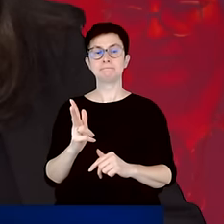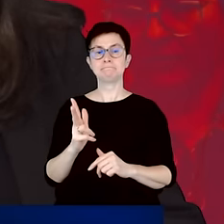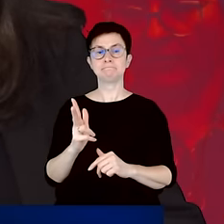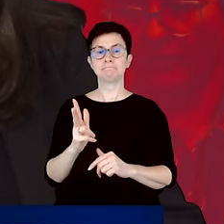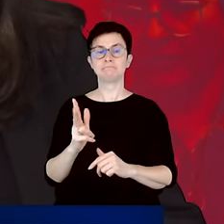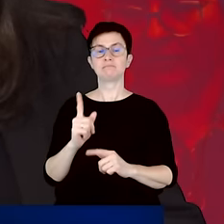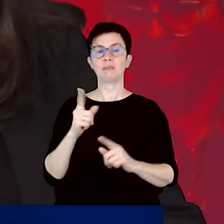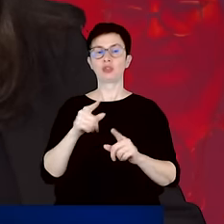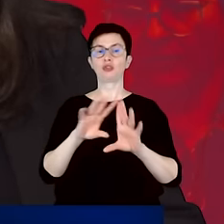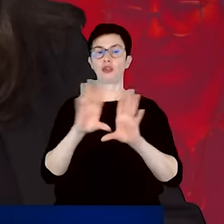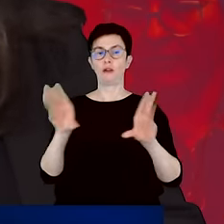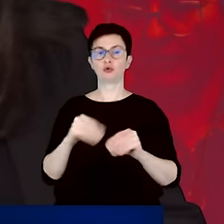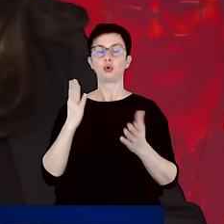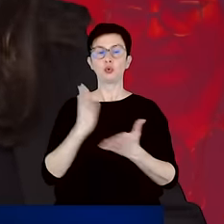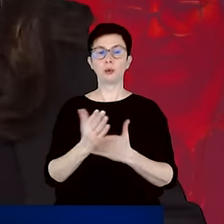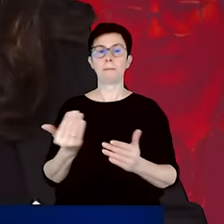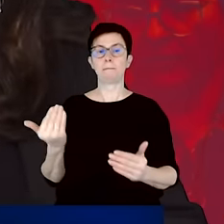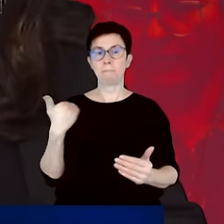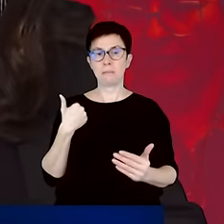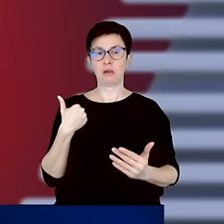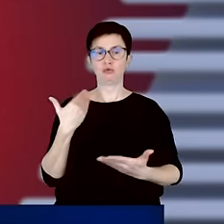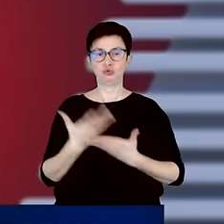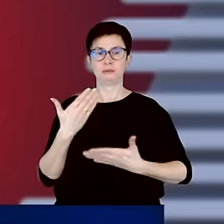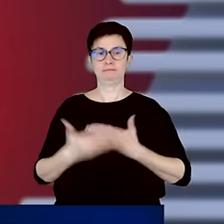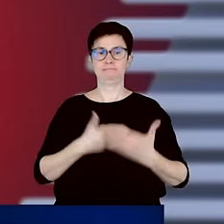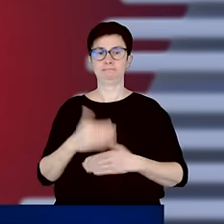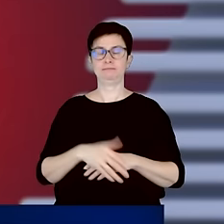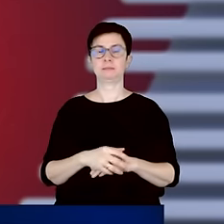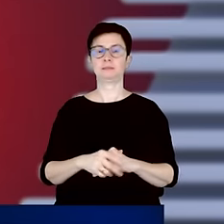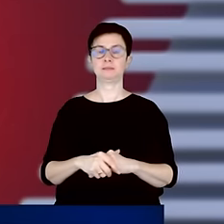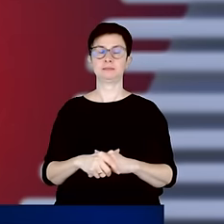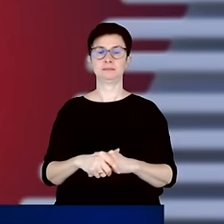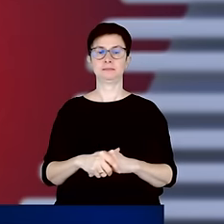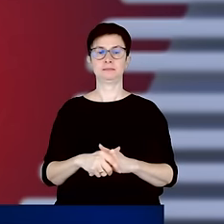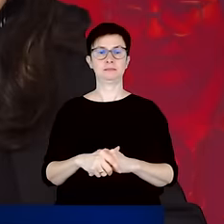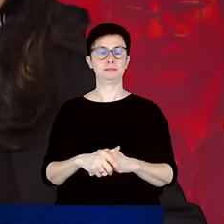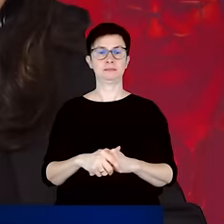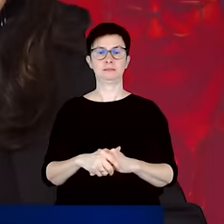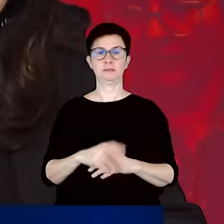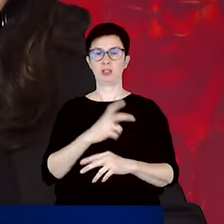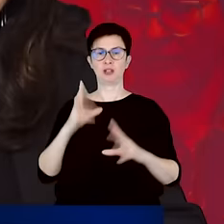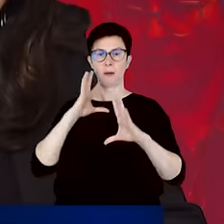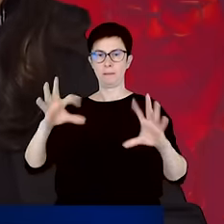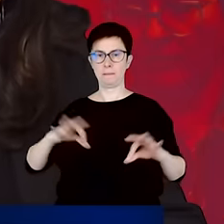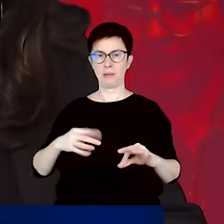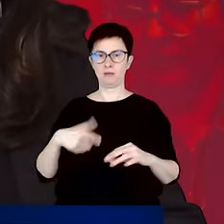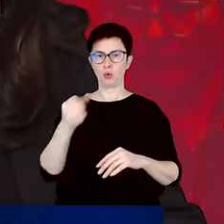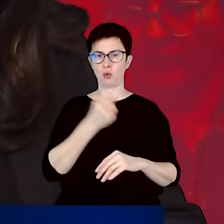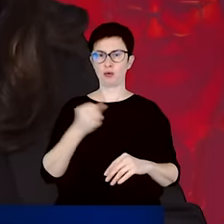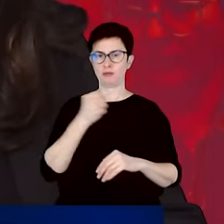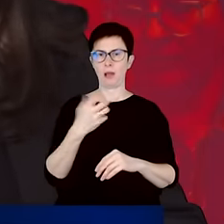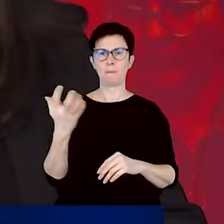wszystko się już zadziało. To jeszcze i to jedno, są jedyni dublerzy, sprawę, tylko chciałbym... Jedno pytanie. Czy państwo używacie stopnia oficerskiego